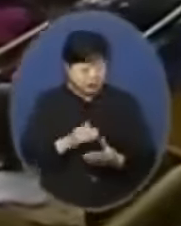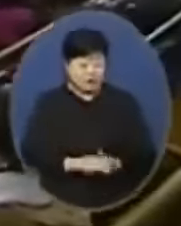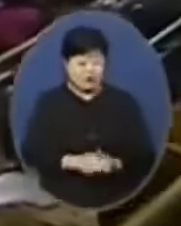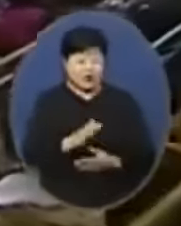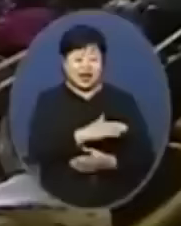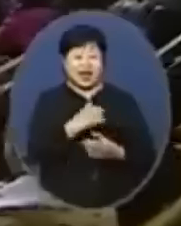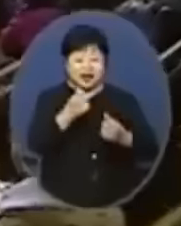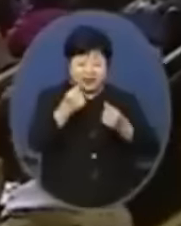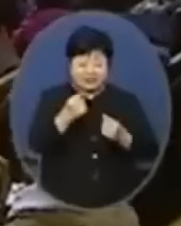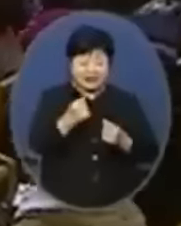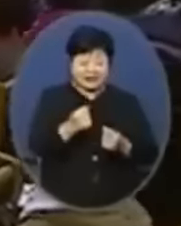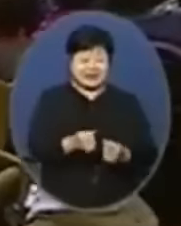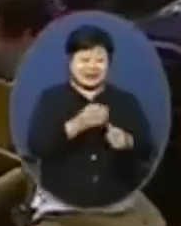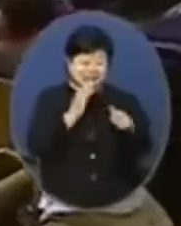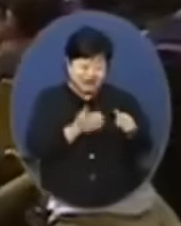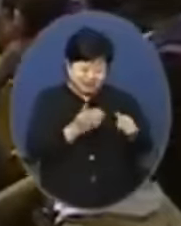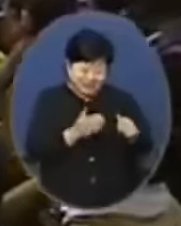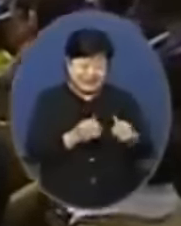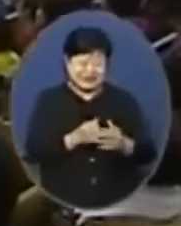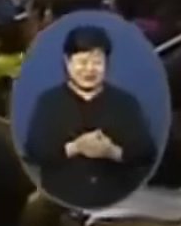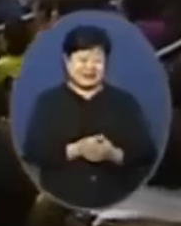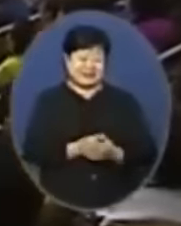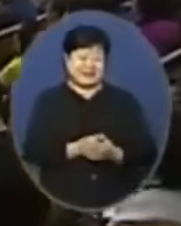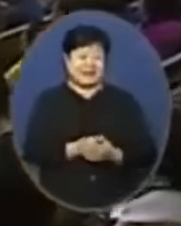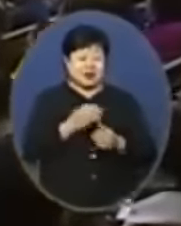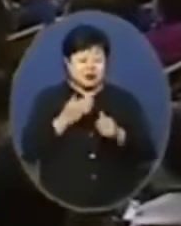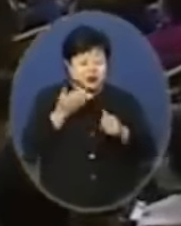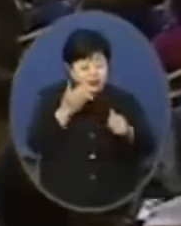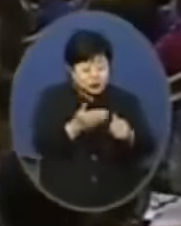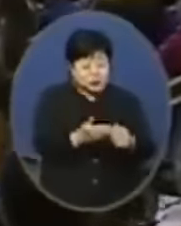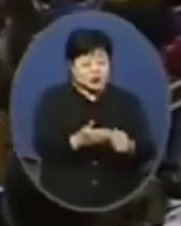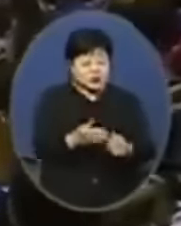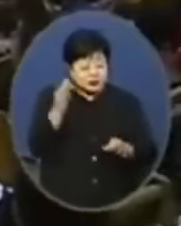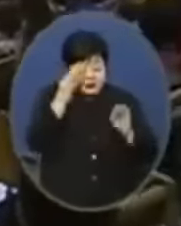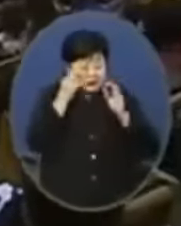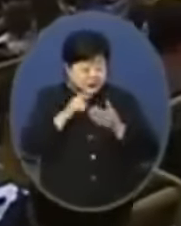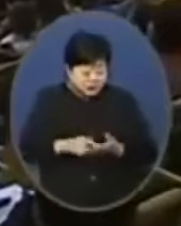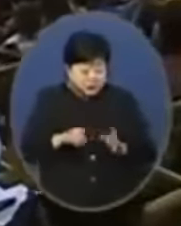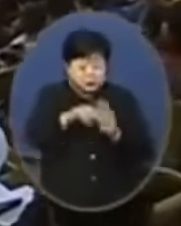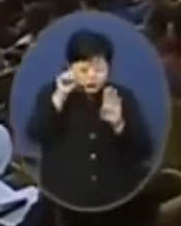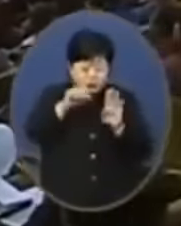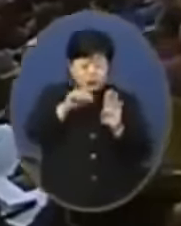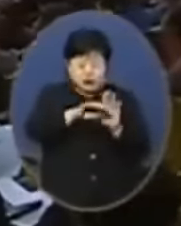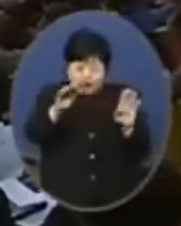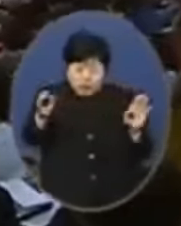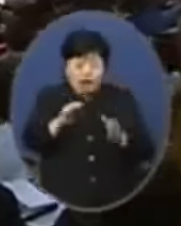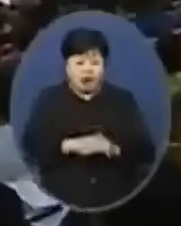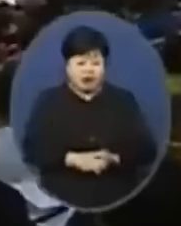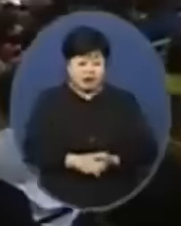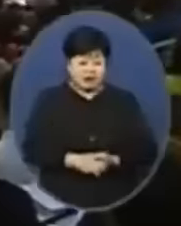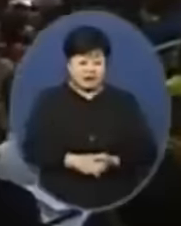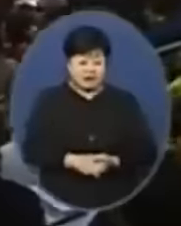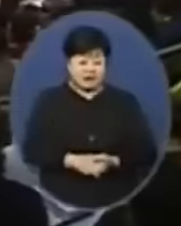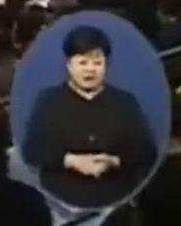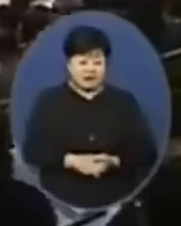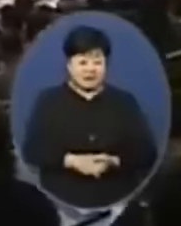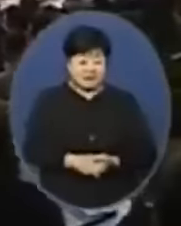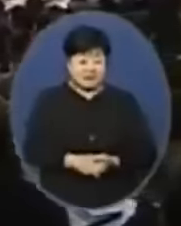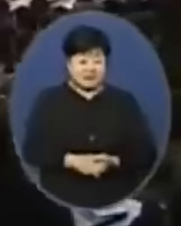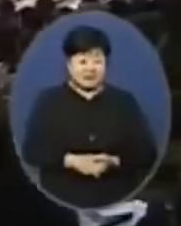잘되고 강건하기를 내가 간구하기 때문에 구하라 주실 것이요 찾아라 찾을 것이요 문을 두드리라 열릴 것이다.